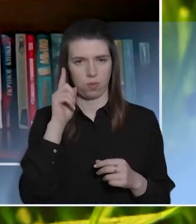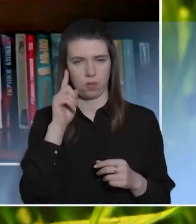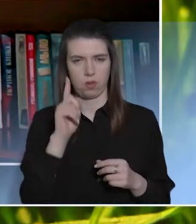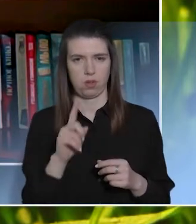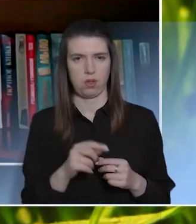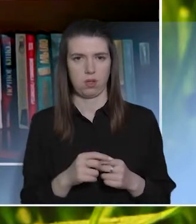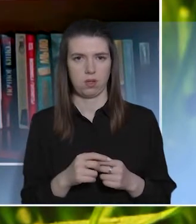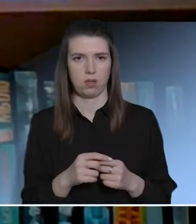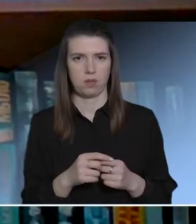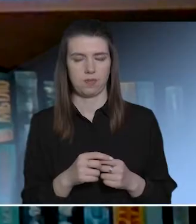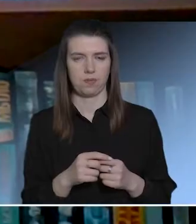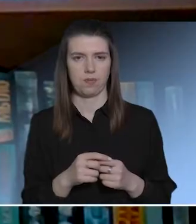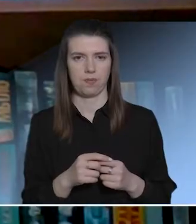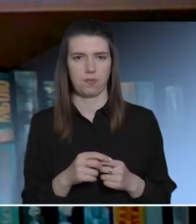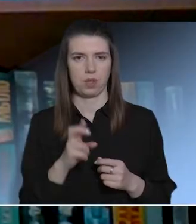понимали, о чем идет речь.